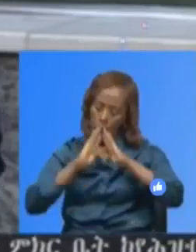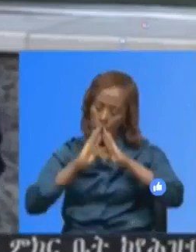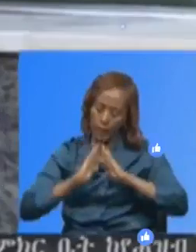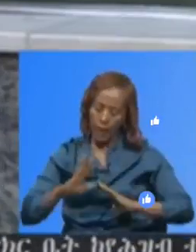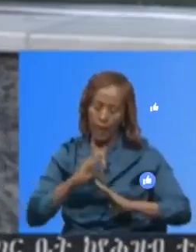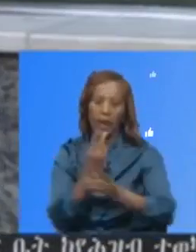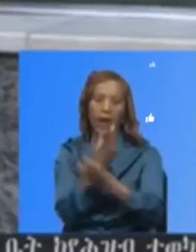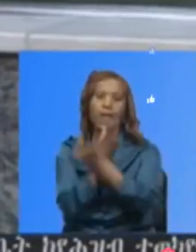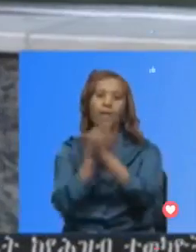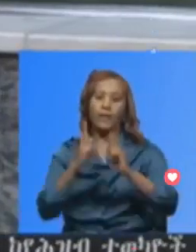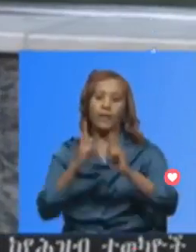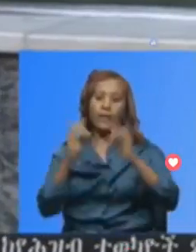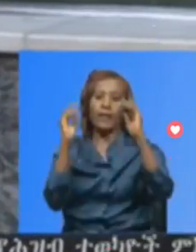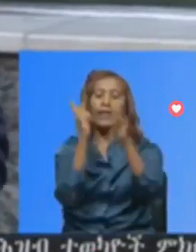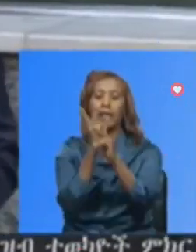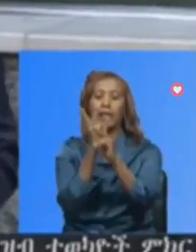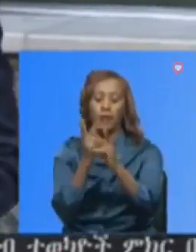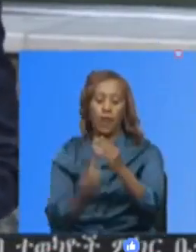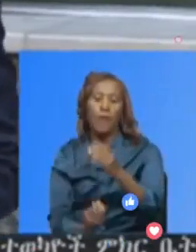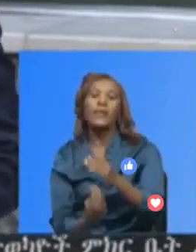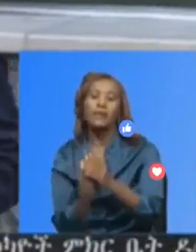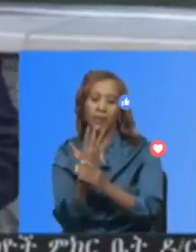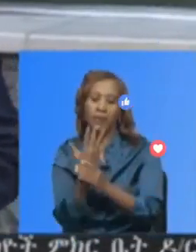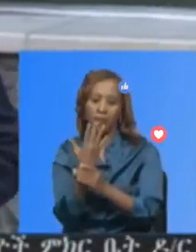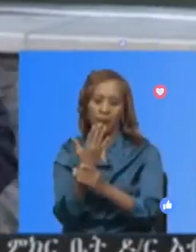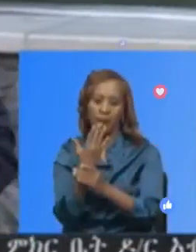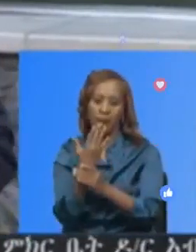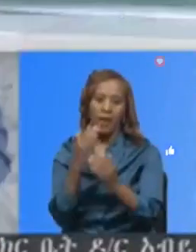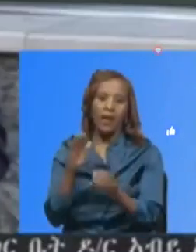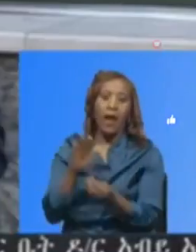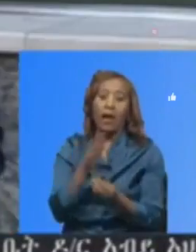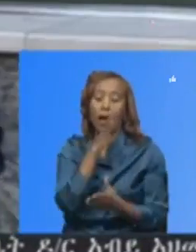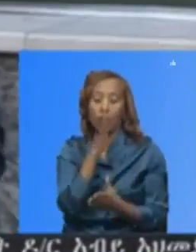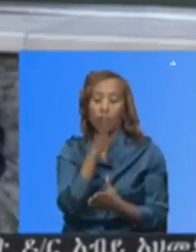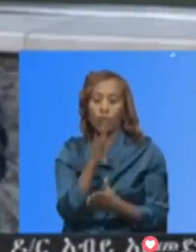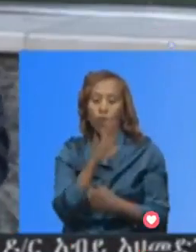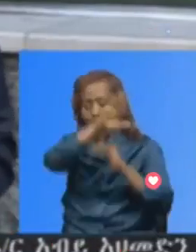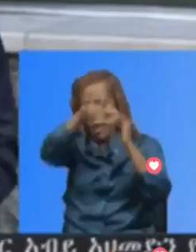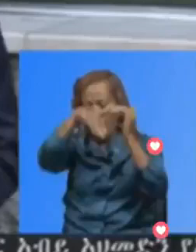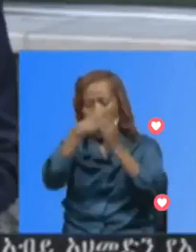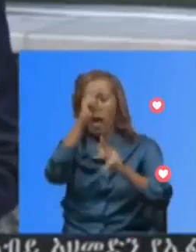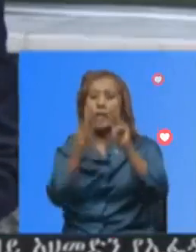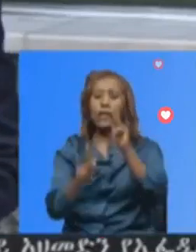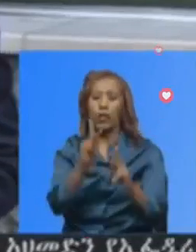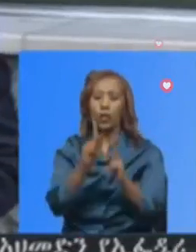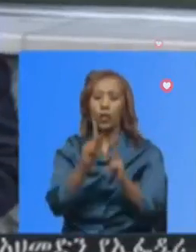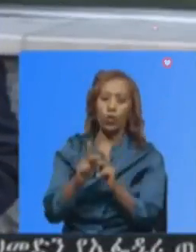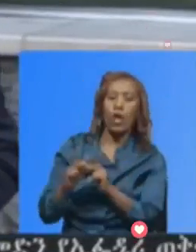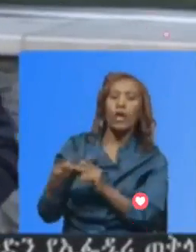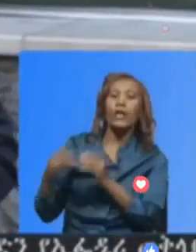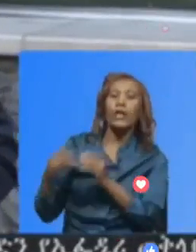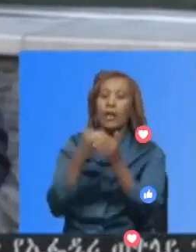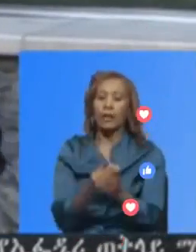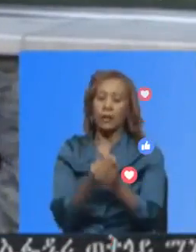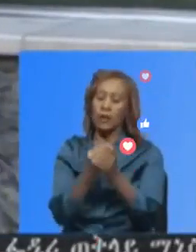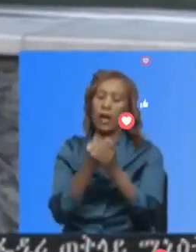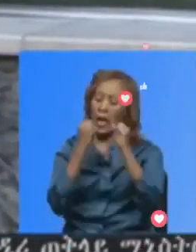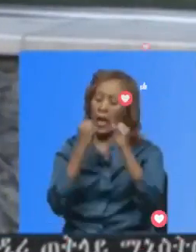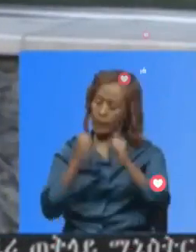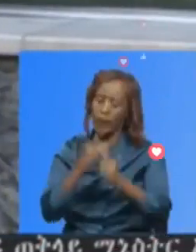ፍትህ እንዲጠበቅ፣ ብልጽግና ያለ አድሎ ለመላው ዜጎቿ ይዳረስ ዘንድ አጥብቀው